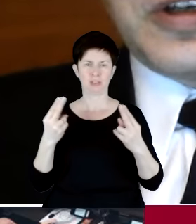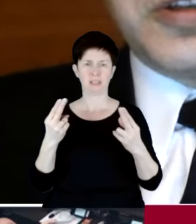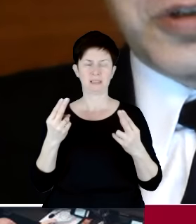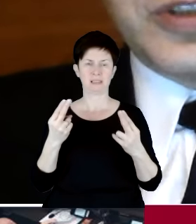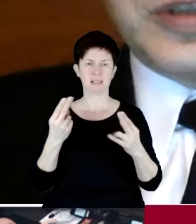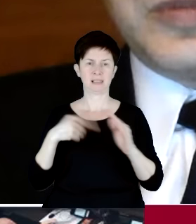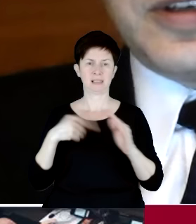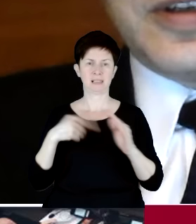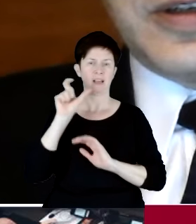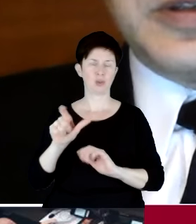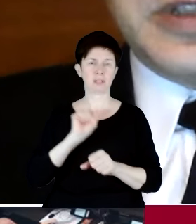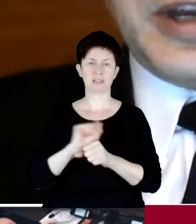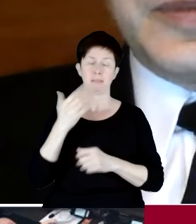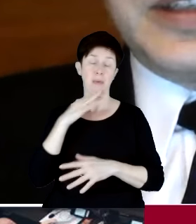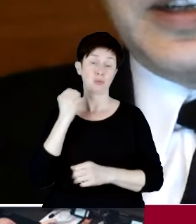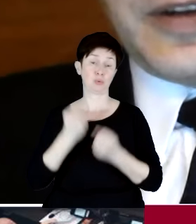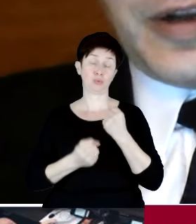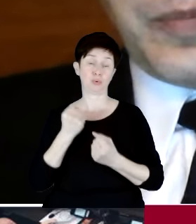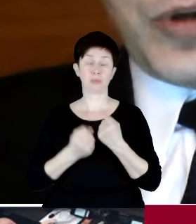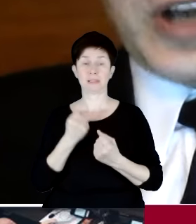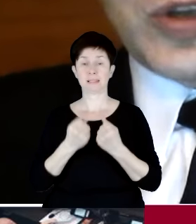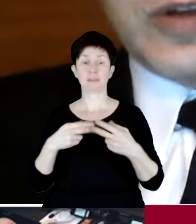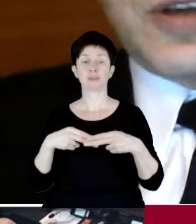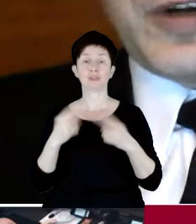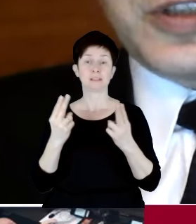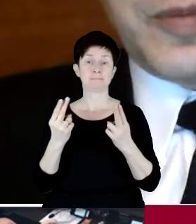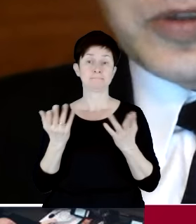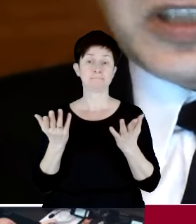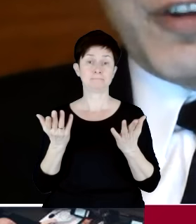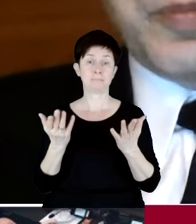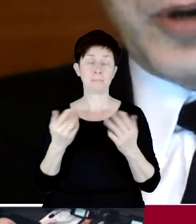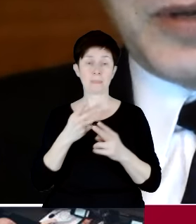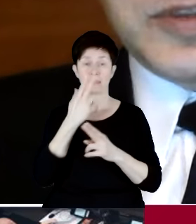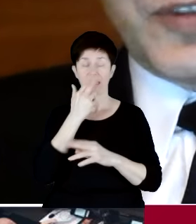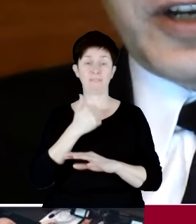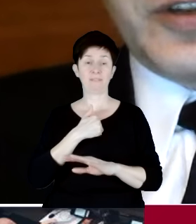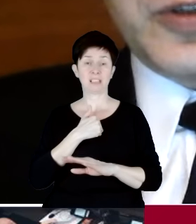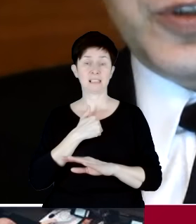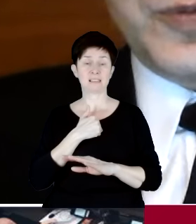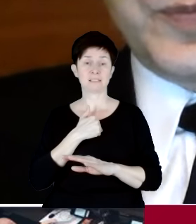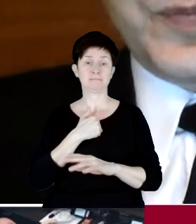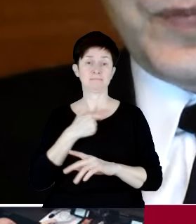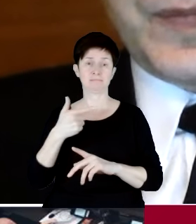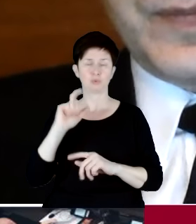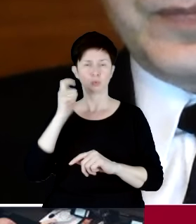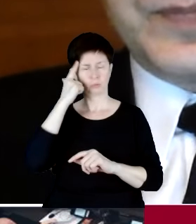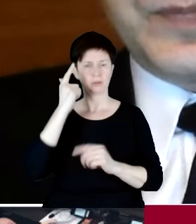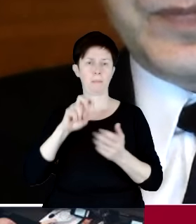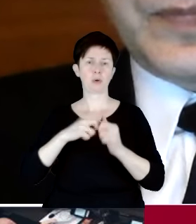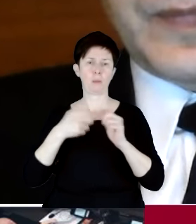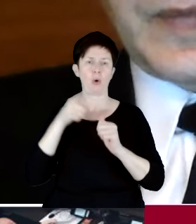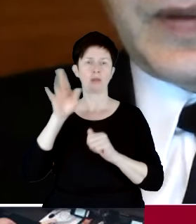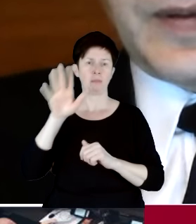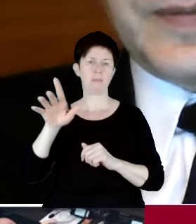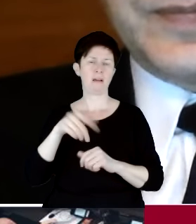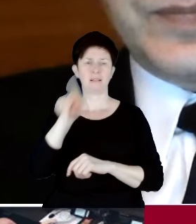bardzo trudnym dniem, pokazującym właśnie podstawowy problem z wiarygodnością. Ale może my zbyt